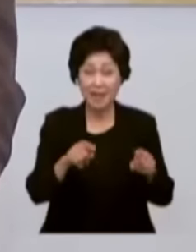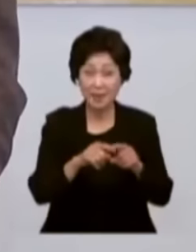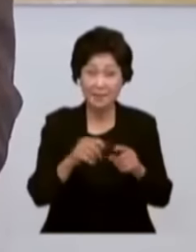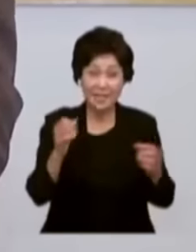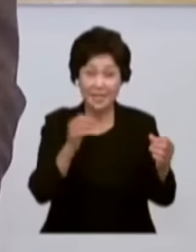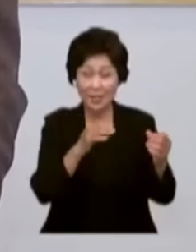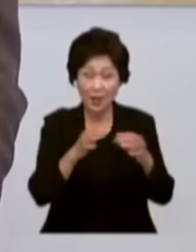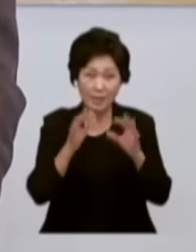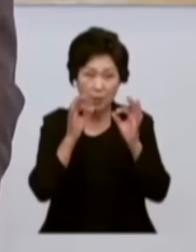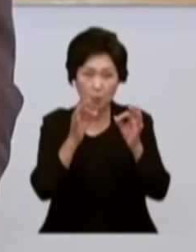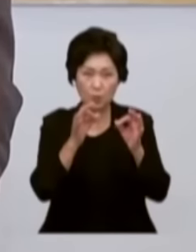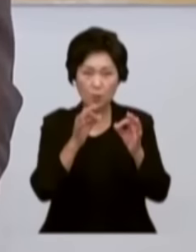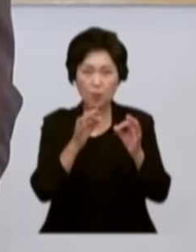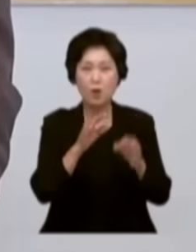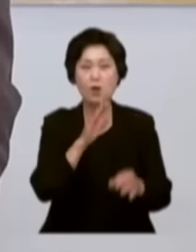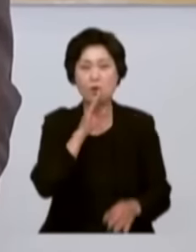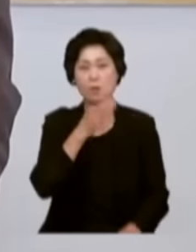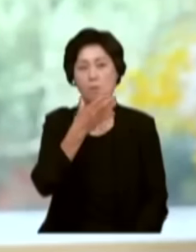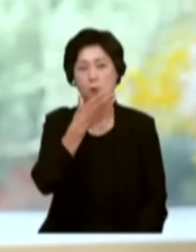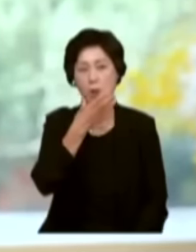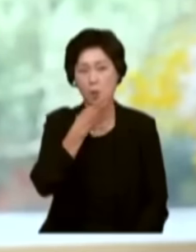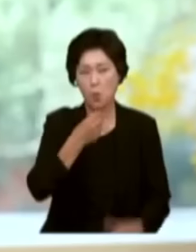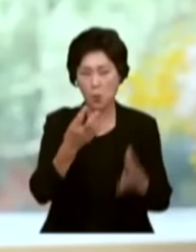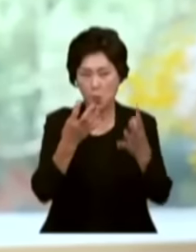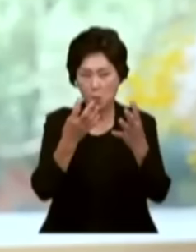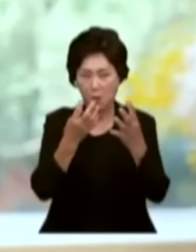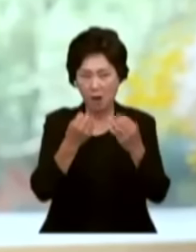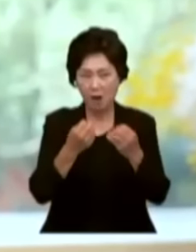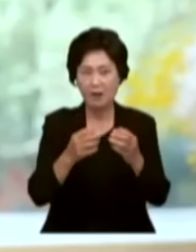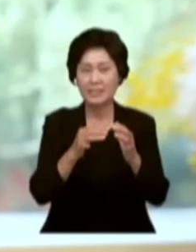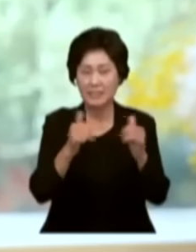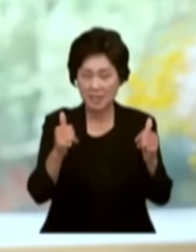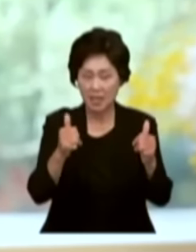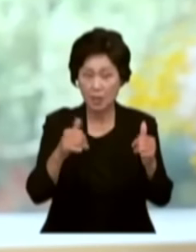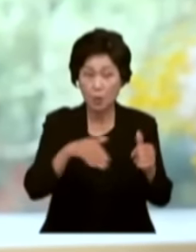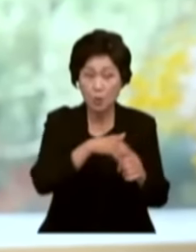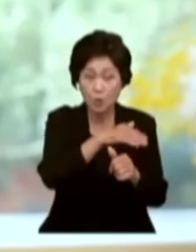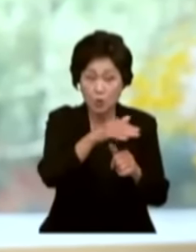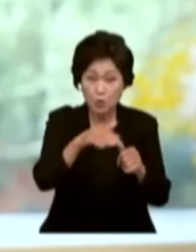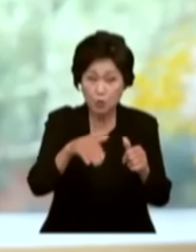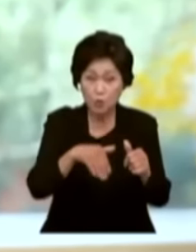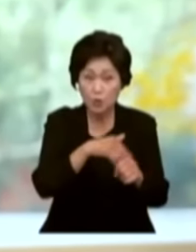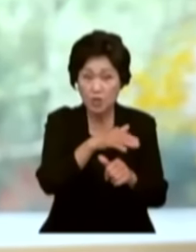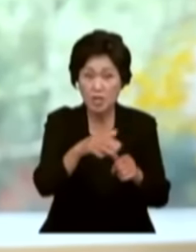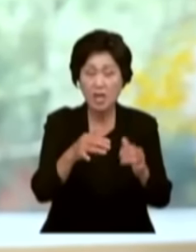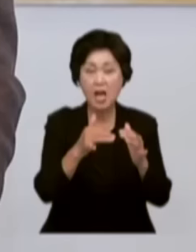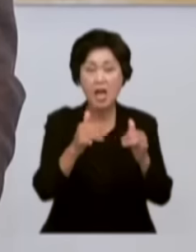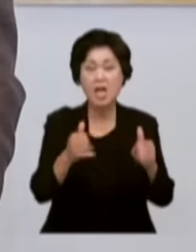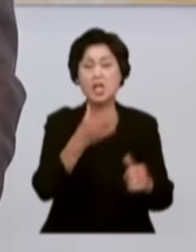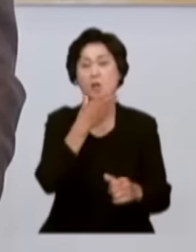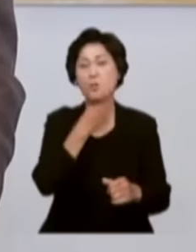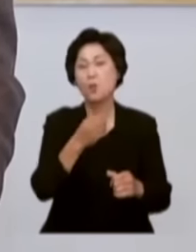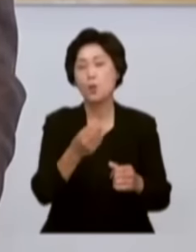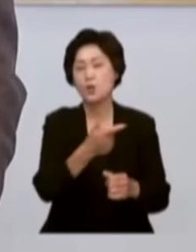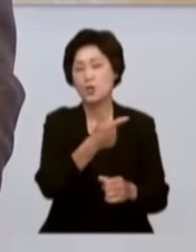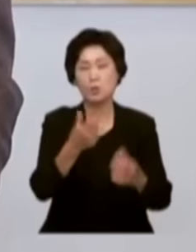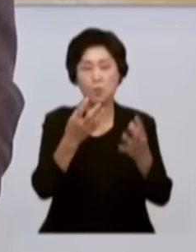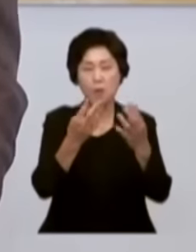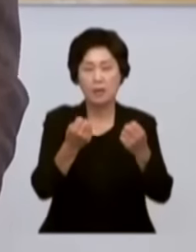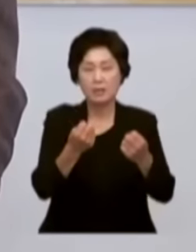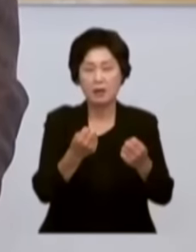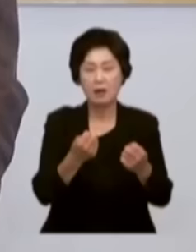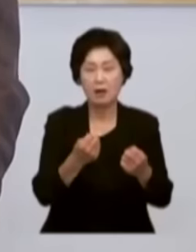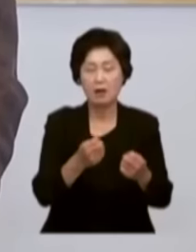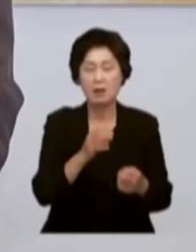네. 정말 복이 많으신 분이에요. 그러니까요. 예, 주위에 인복이 아니 이렇게 하나님께서 주시는 그러니까 네.